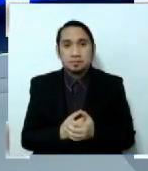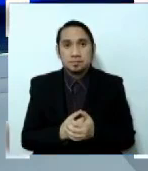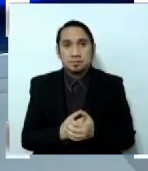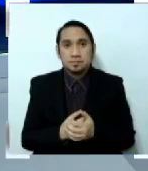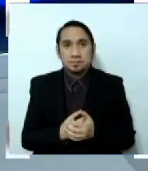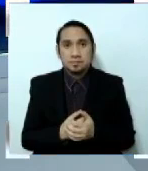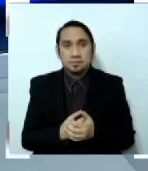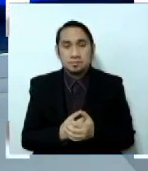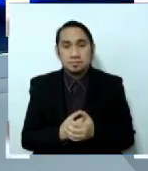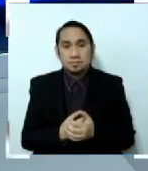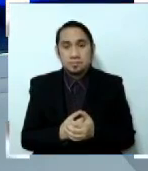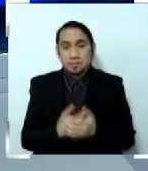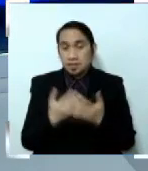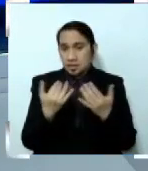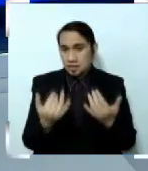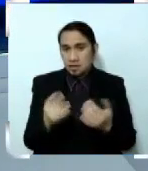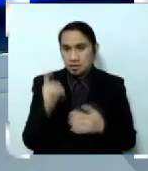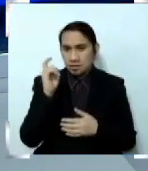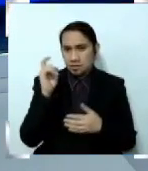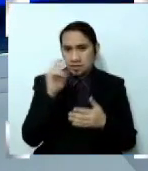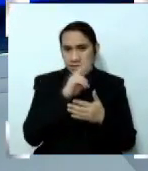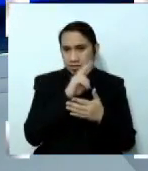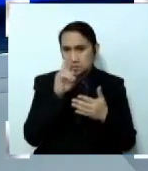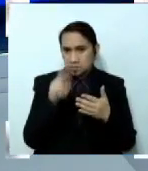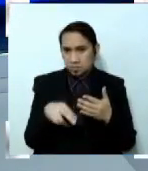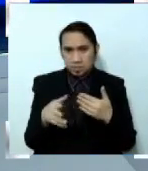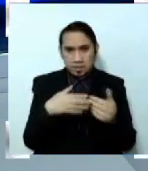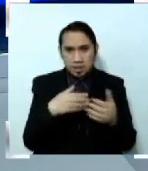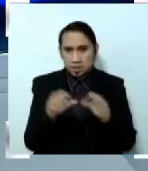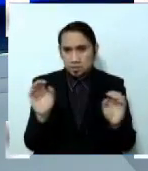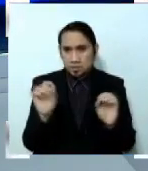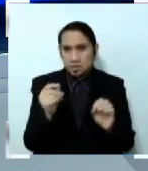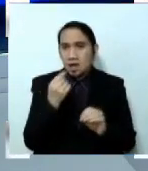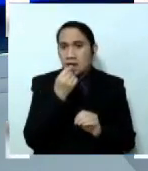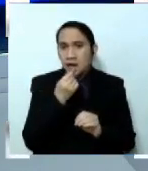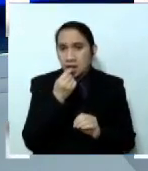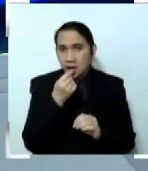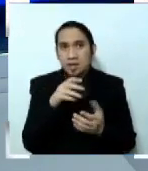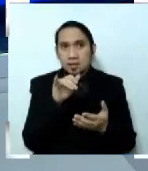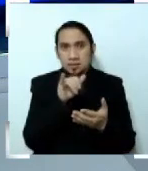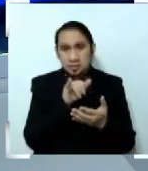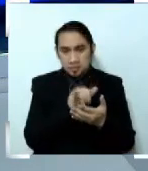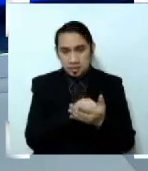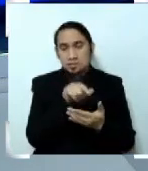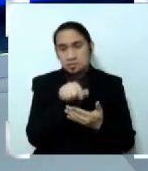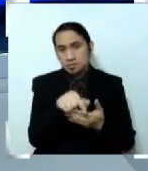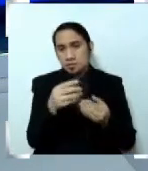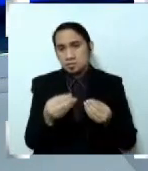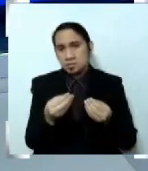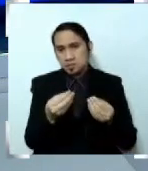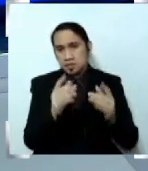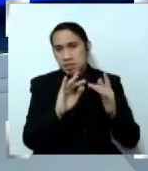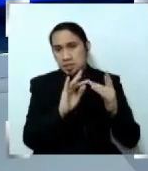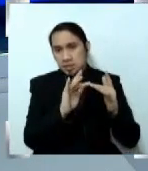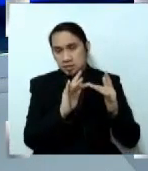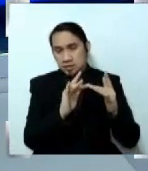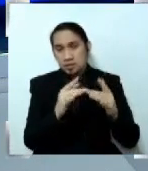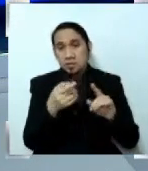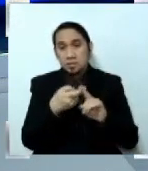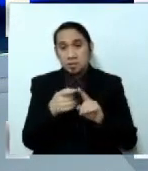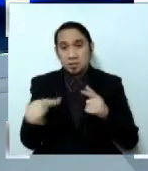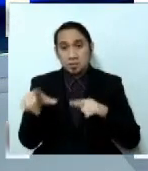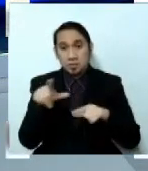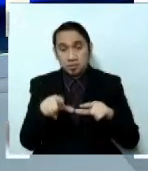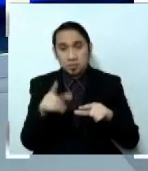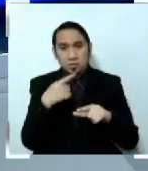Instant result kahit hindi nagpapaswab test? Yan ang alok. Online ng isang nagpakilalang empleyado ng lehitimong laboratorio sa